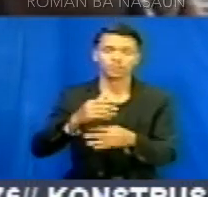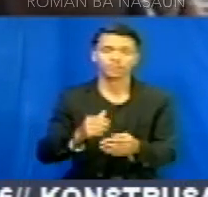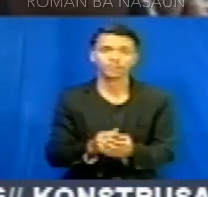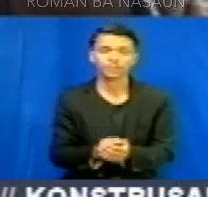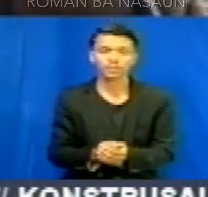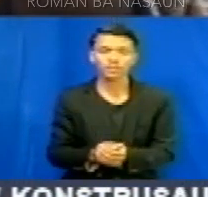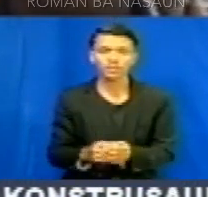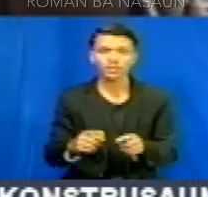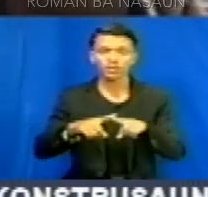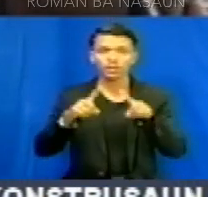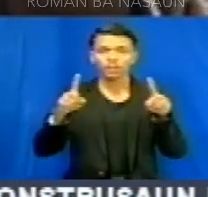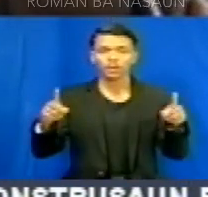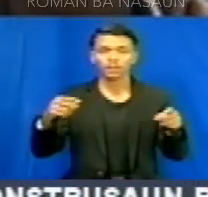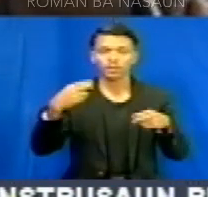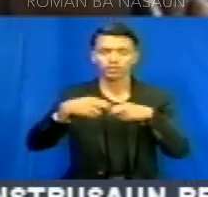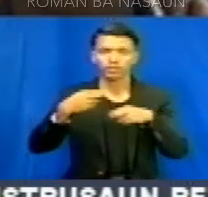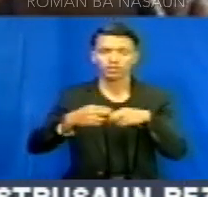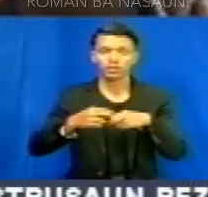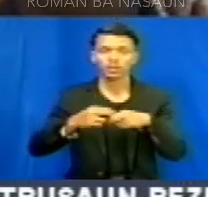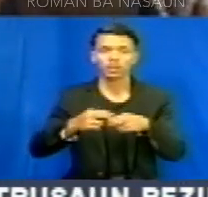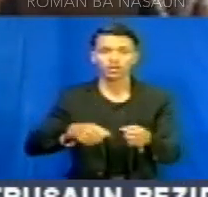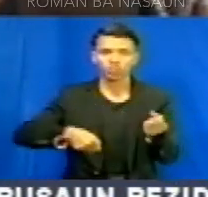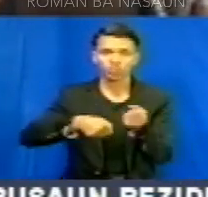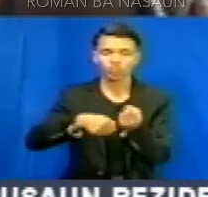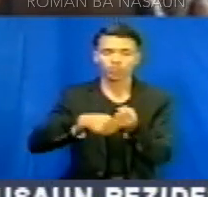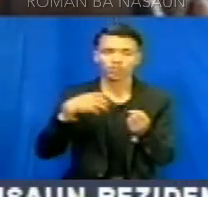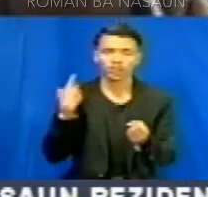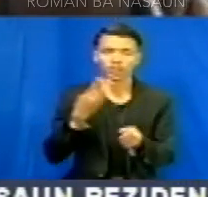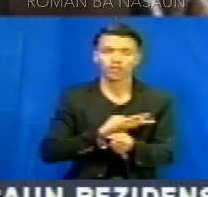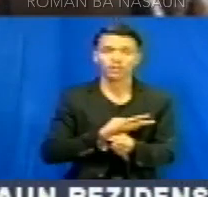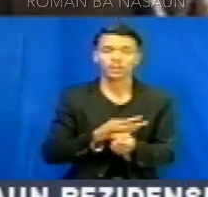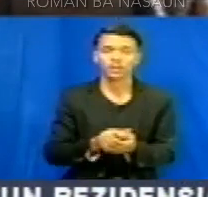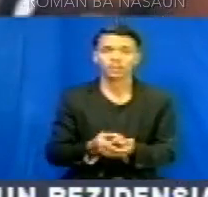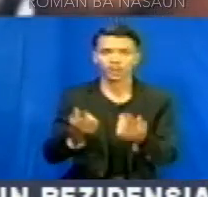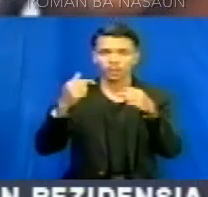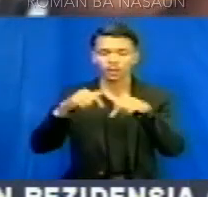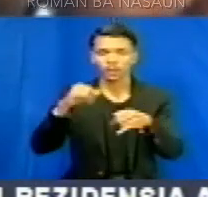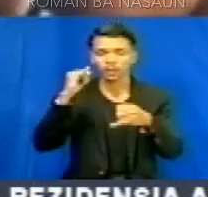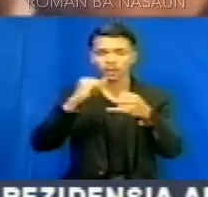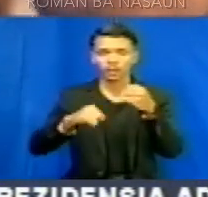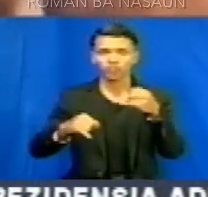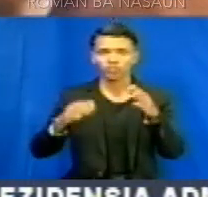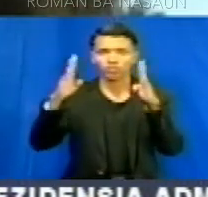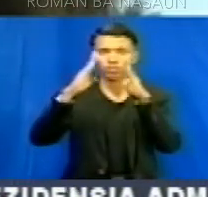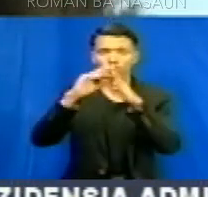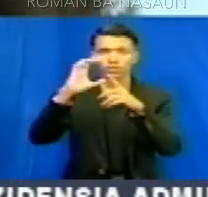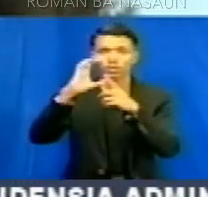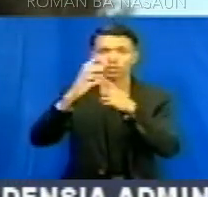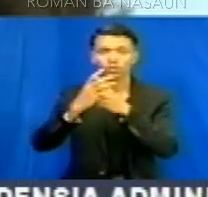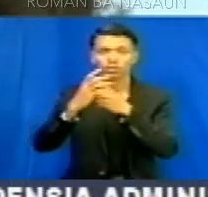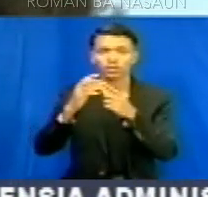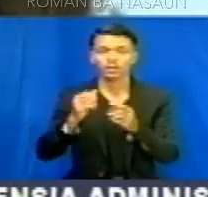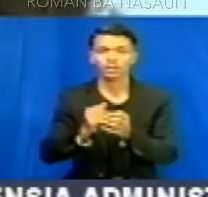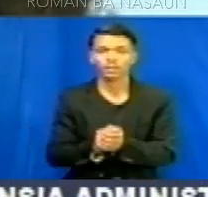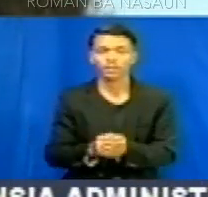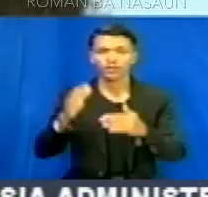ba ami. Mais desafios serne hotu motiva ami atune ami beleto ninia rohan. Entretanto, uma lisan manemuno sopat